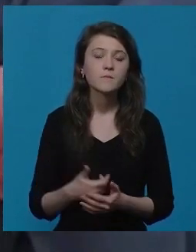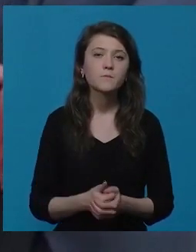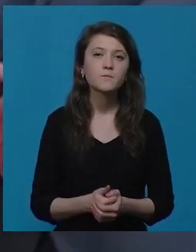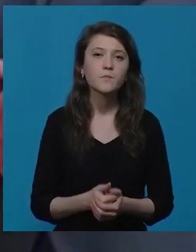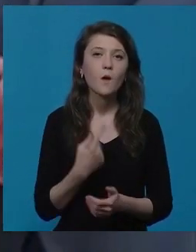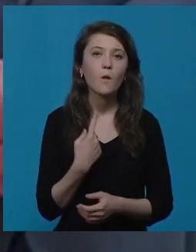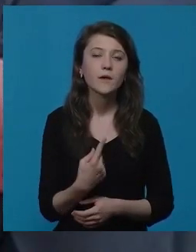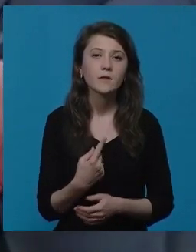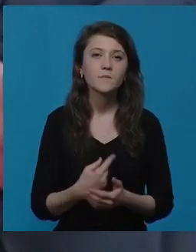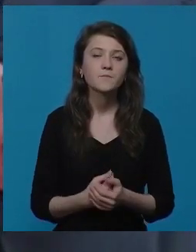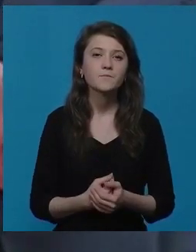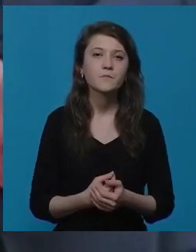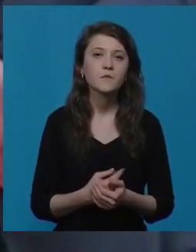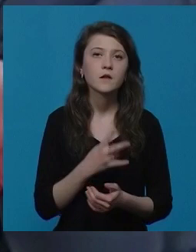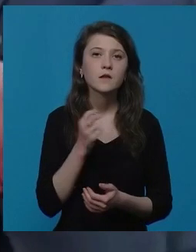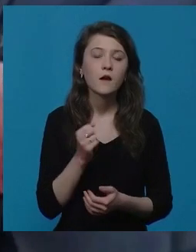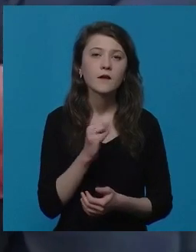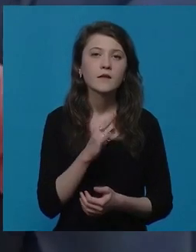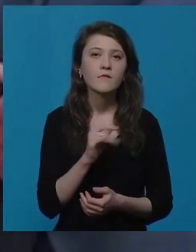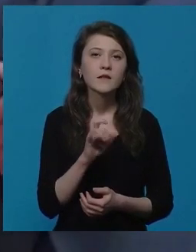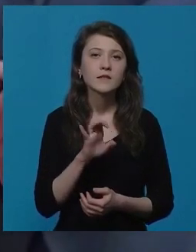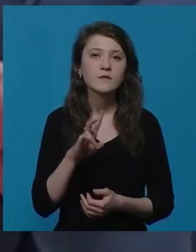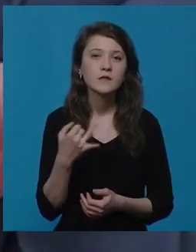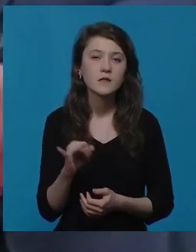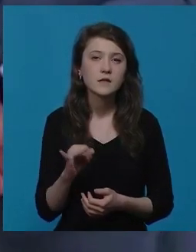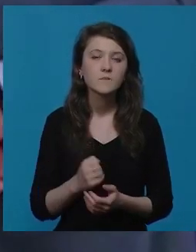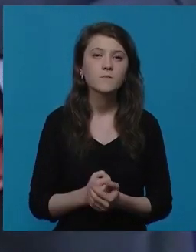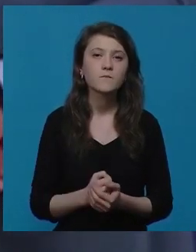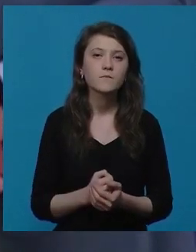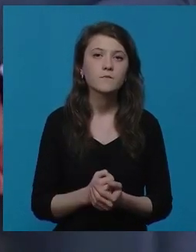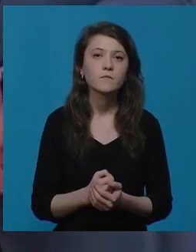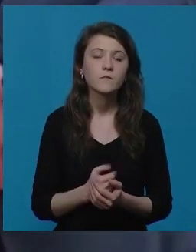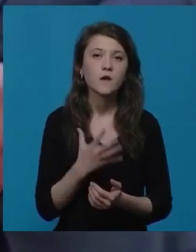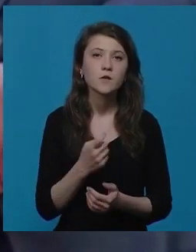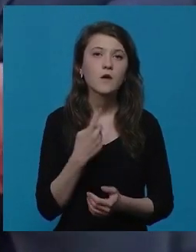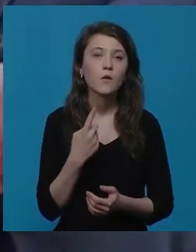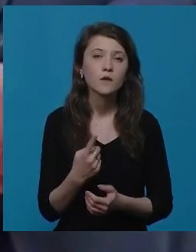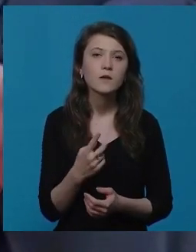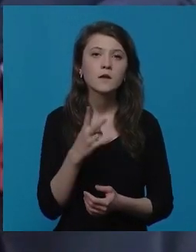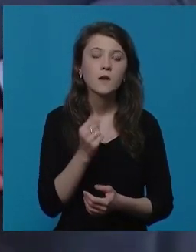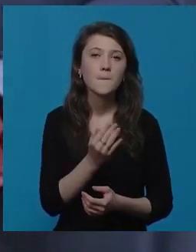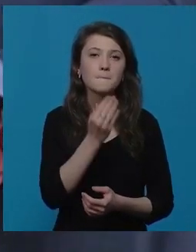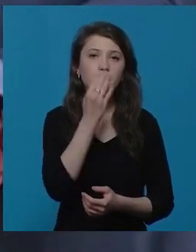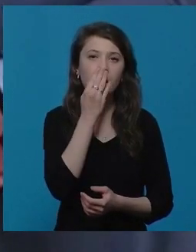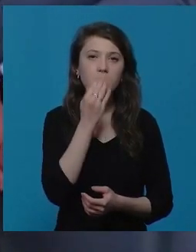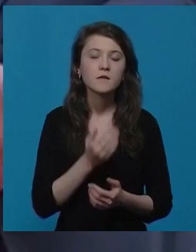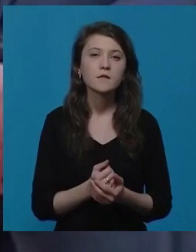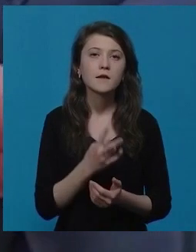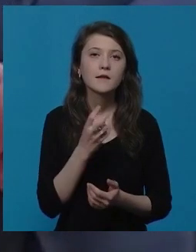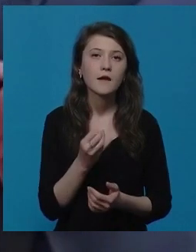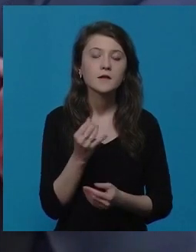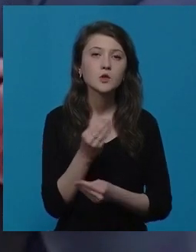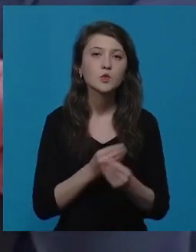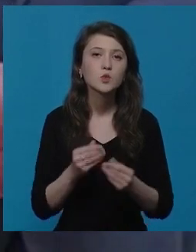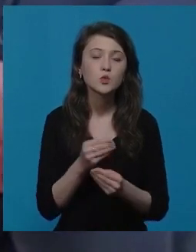один на інвазивній, один на масті СІПАП, тобто неінвазивна штучна